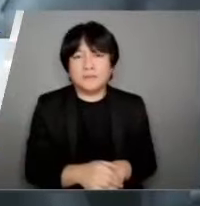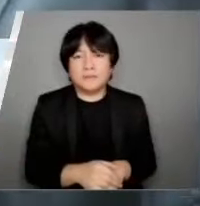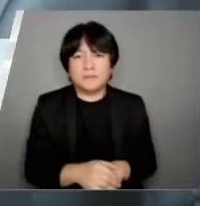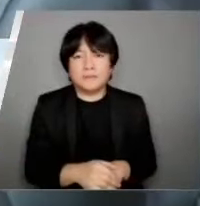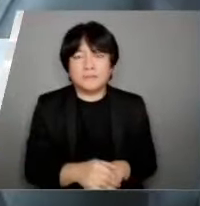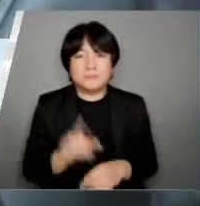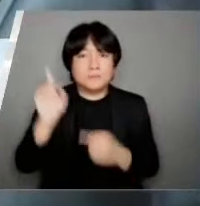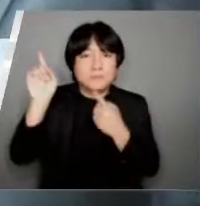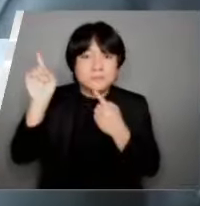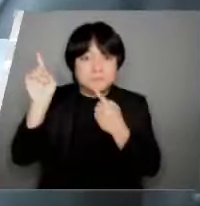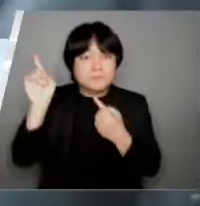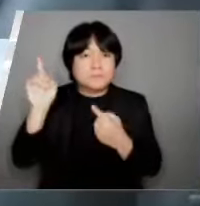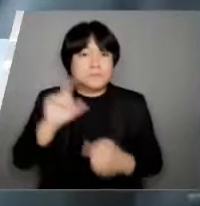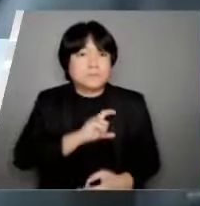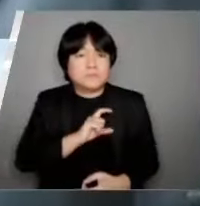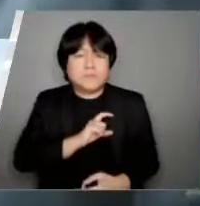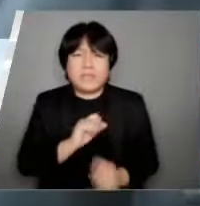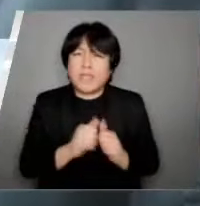na